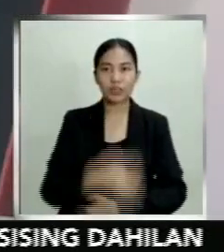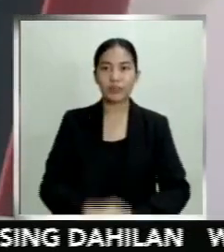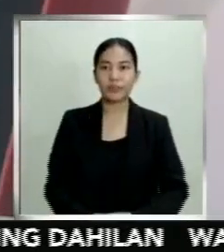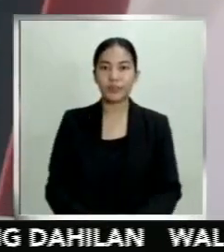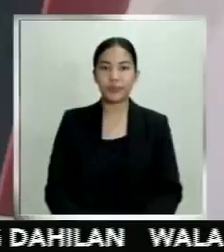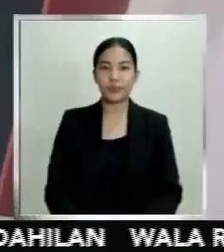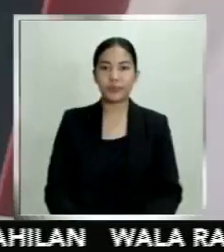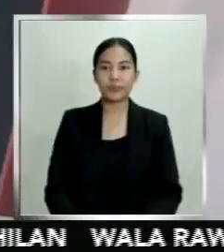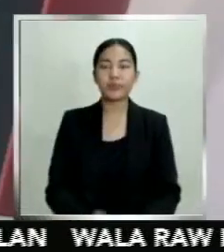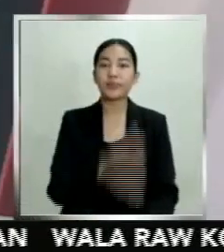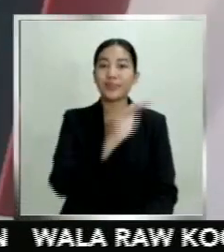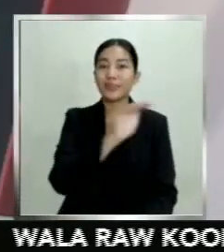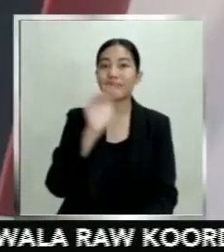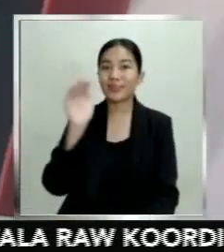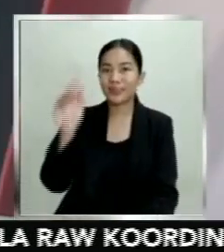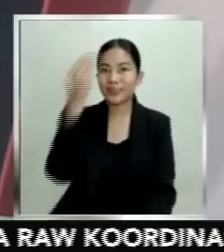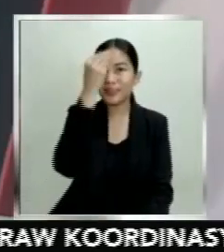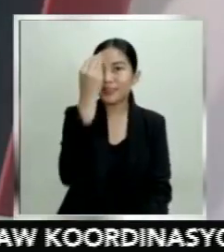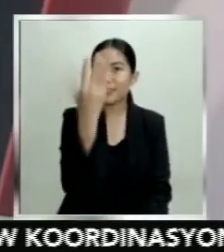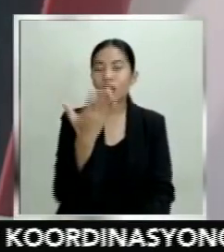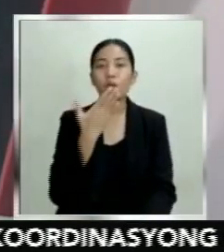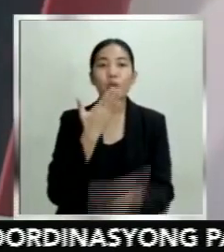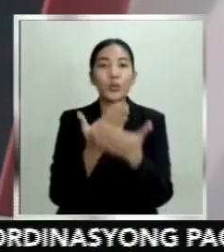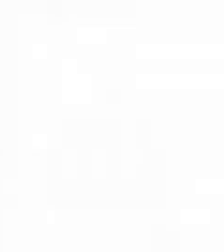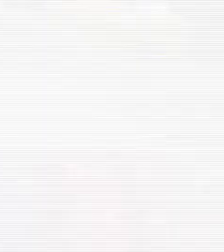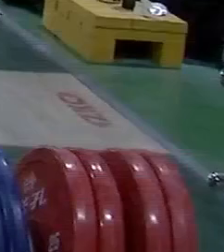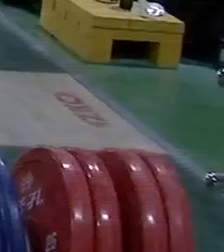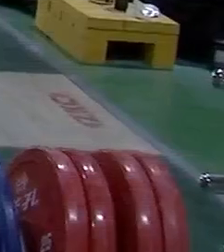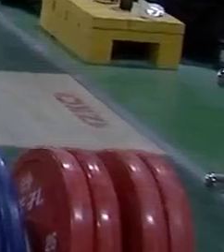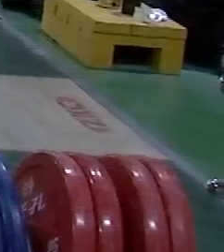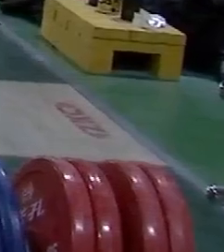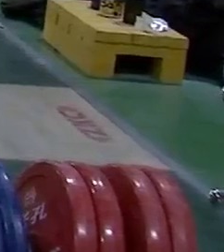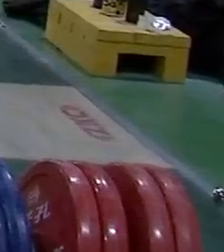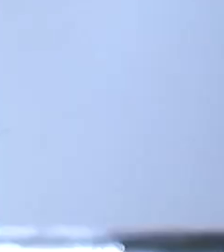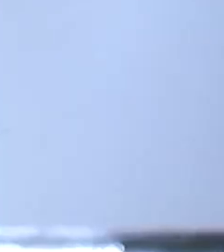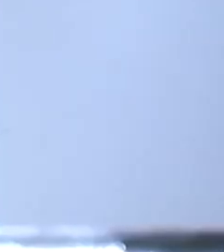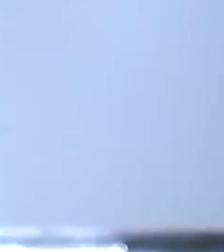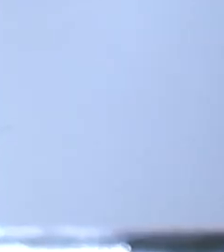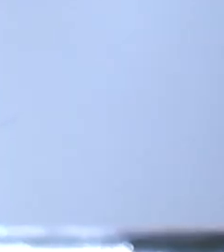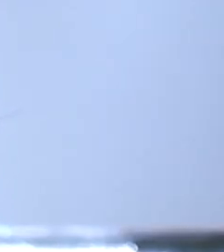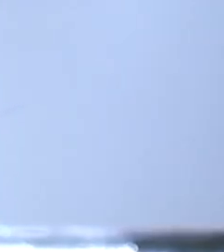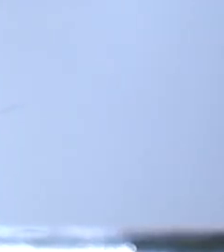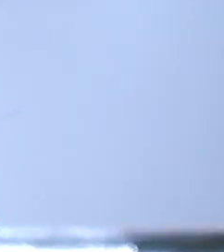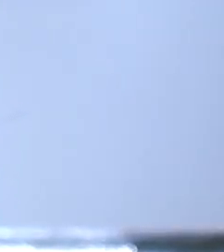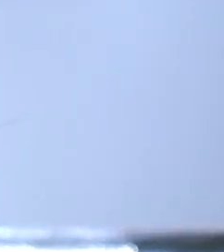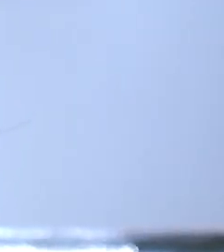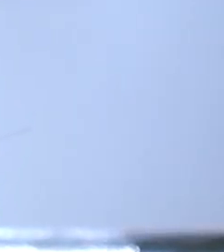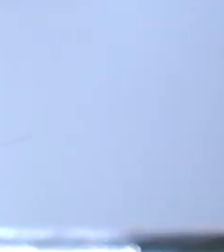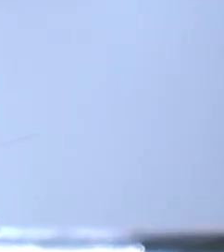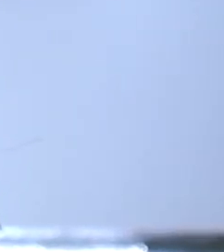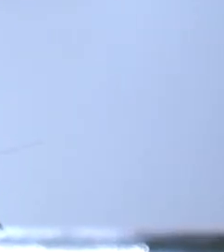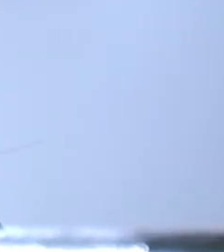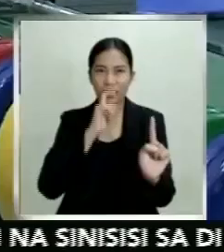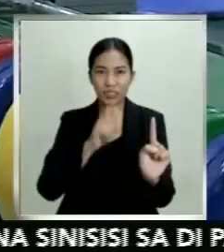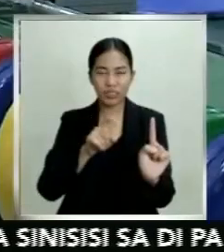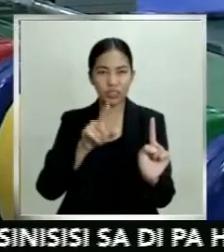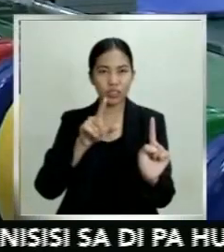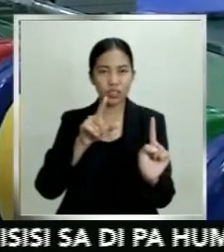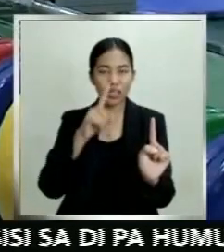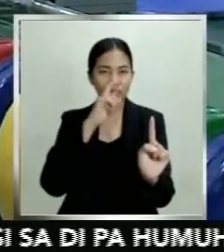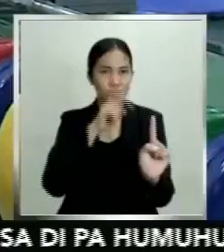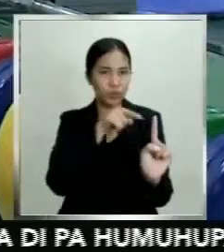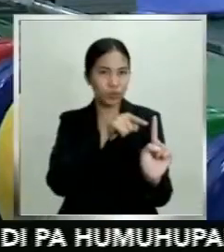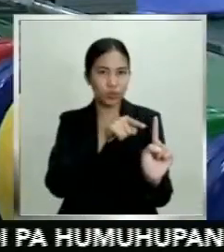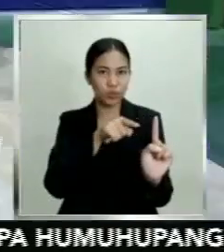Mga kapuso, good news naman sa sports. Humakot ng gintong medalya ang Pinay weightlifter na si Vanessa Sarno. Tatlong ginto